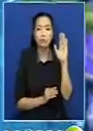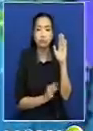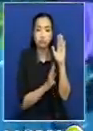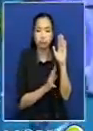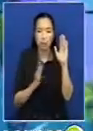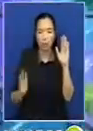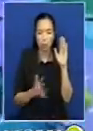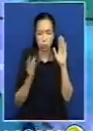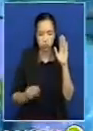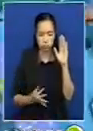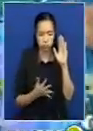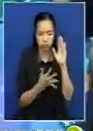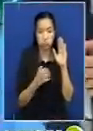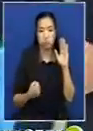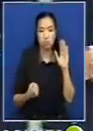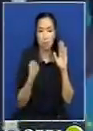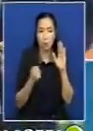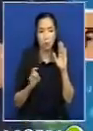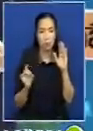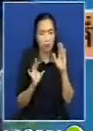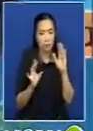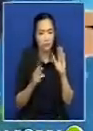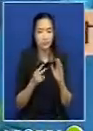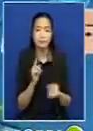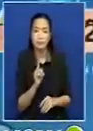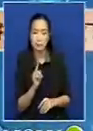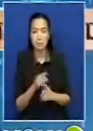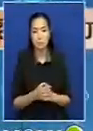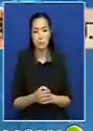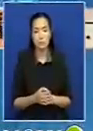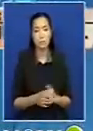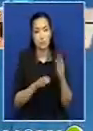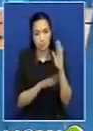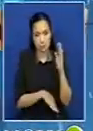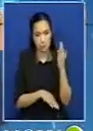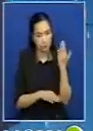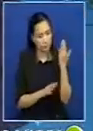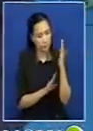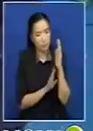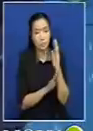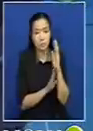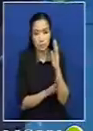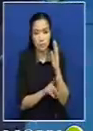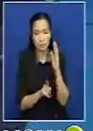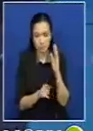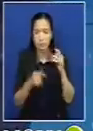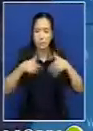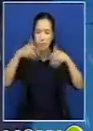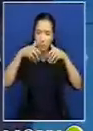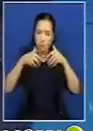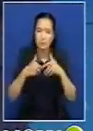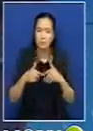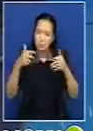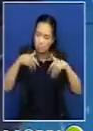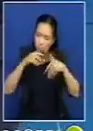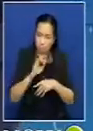ให้มีกำลังแรงขึ้นครับเพราะฉะนั้นในพื้นที่ที่ต้องจับตากันนั่นก็คือบริเวณของทางด้านภาคใต้และภาคตะวันออกนะครับที่จะทำให้เกิดฝนตกหนัก